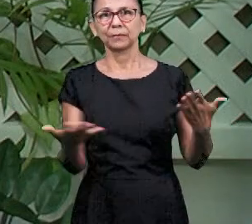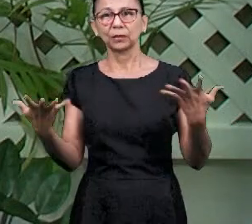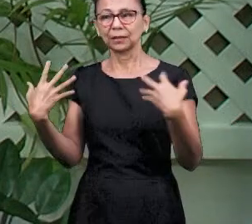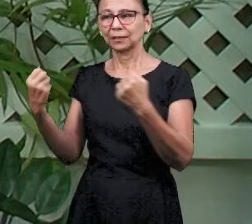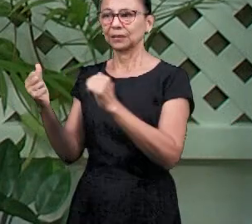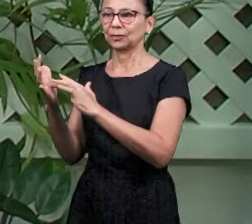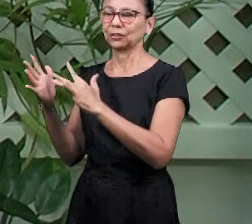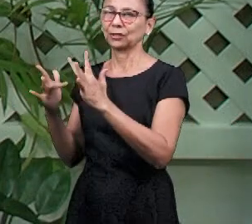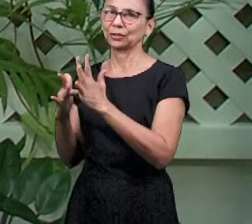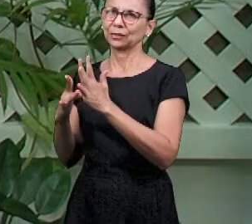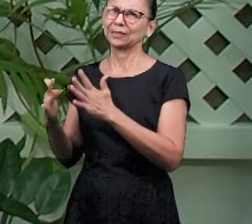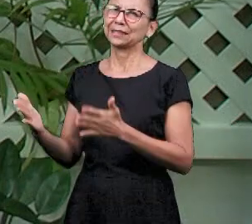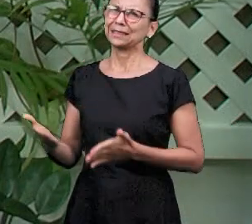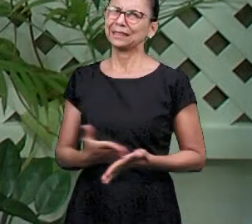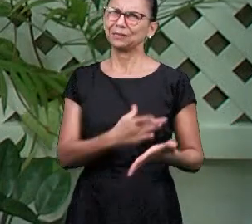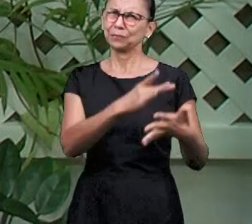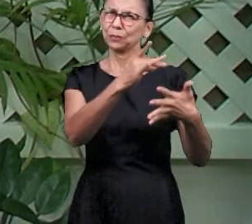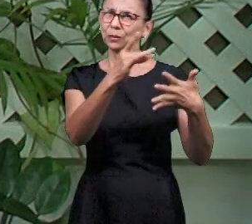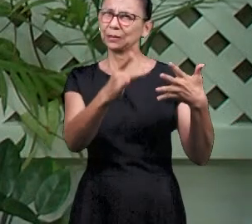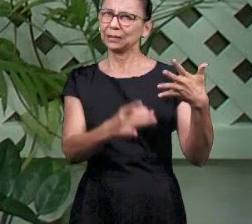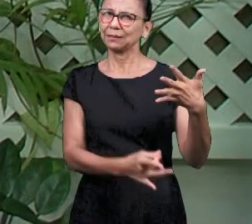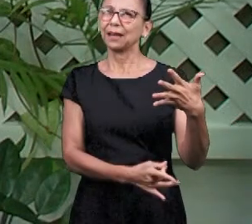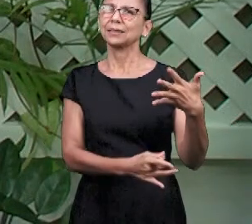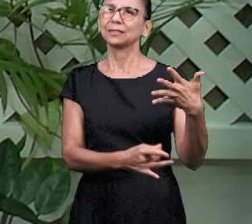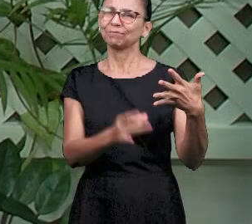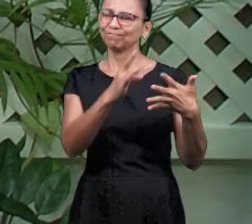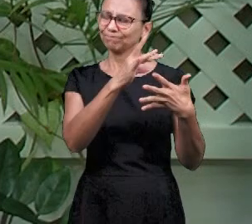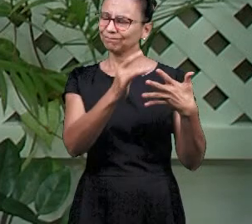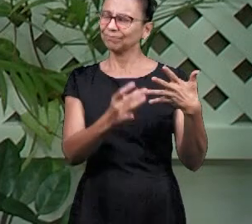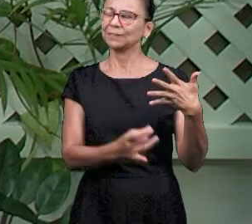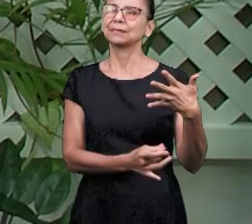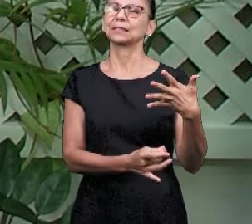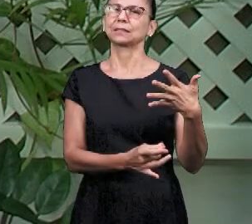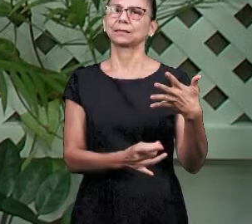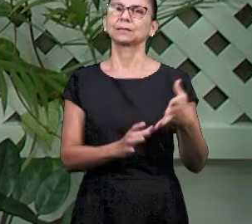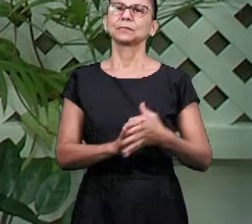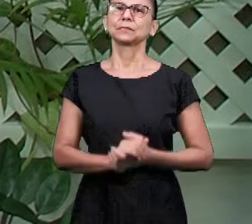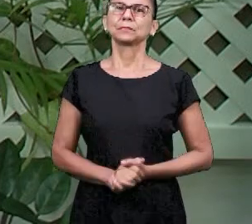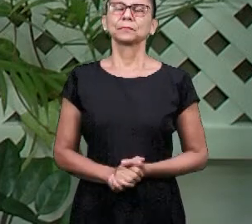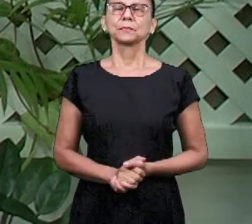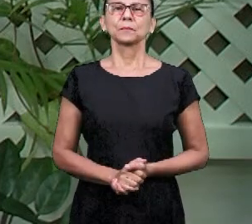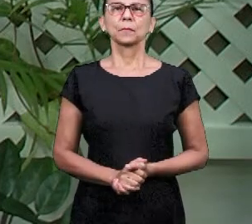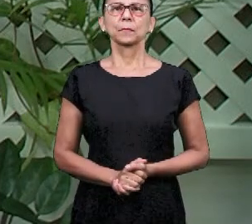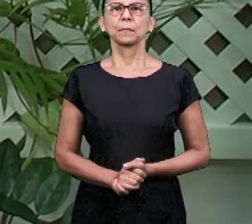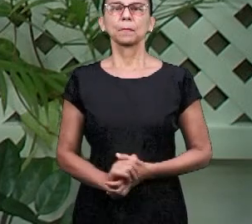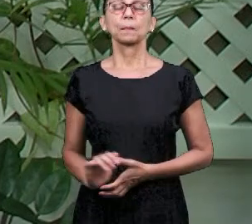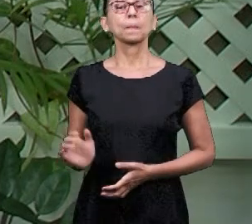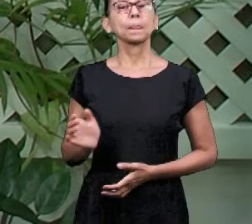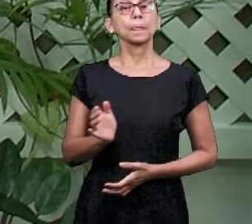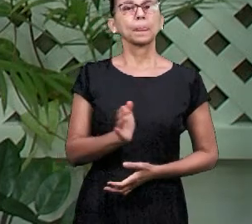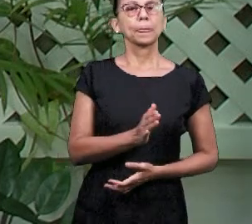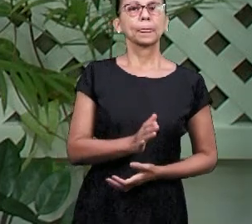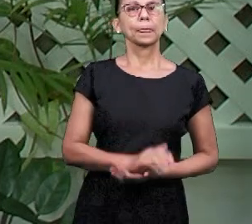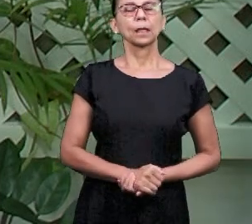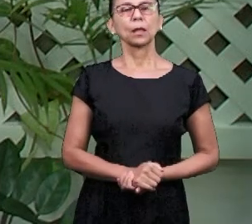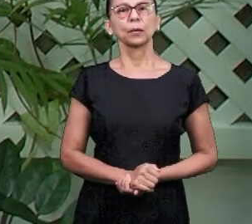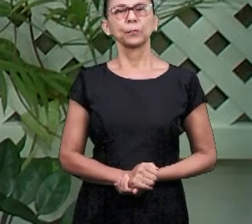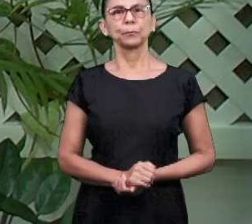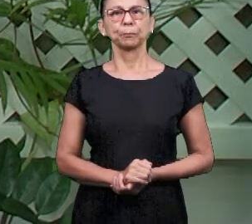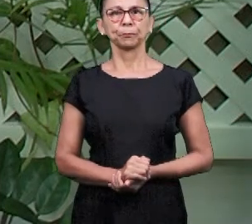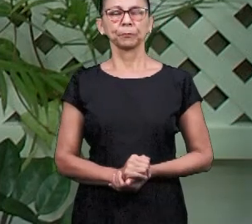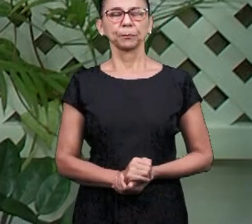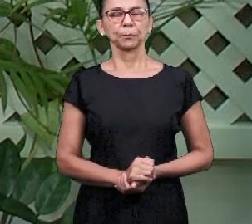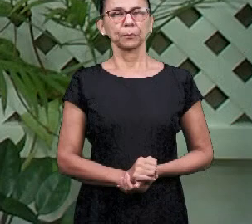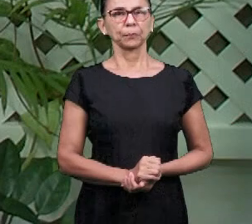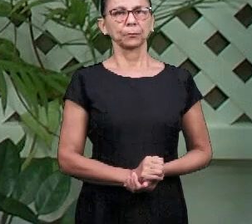sa couche. Les personnes veulent Jésus, mais ne veulent pas laisser la couche. Non, je vais aider aussi, je vais chercher. Non, la femme,